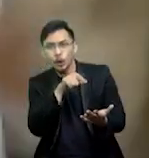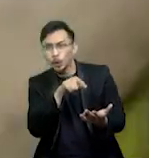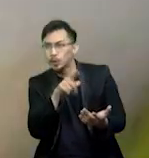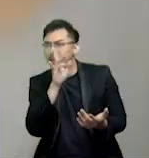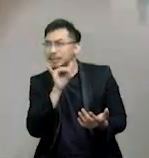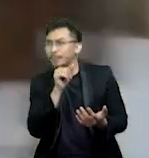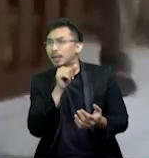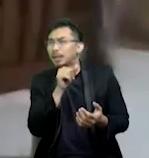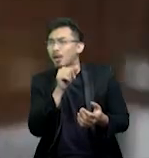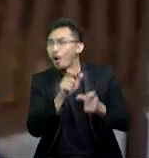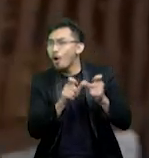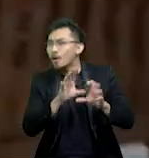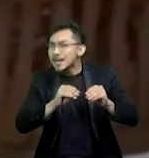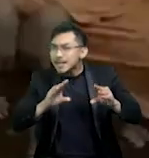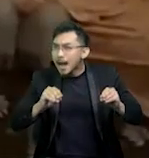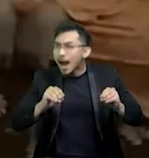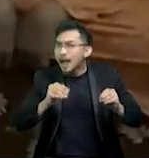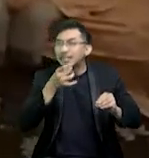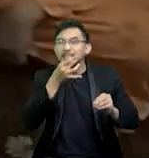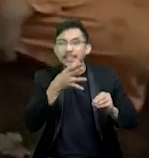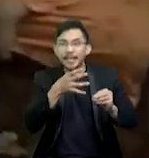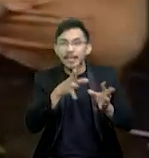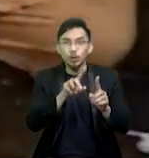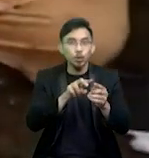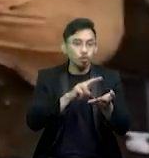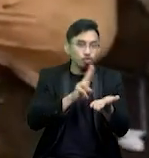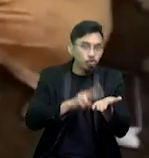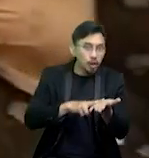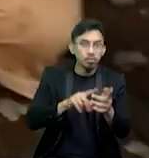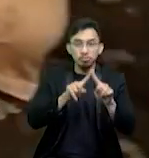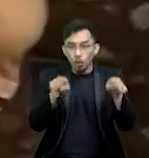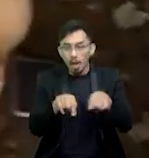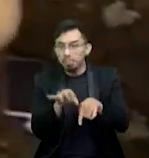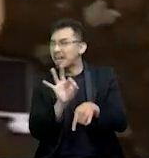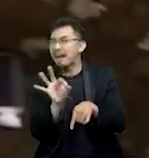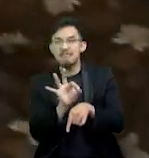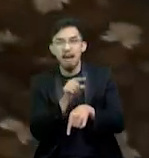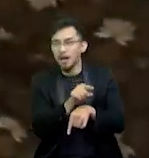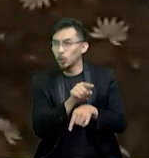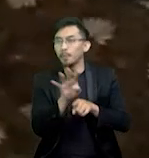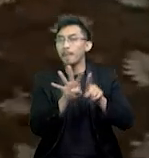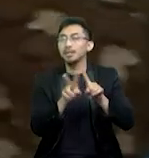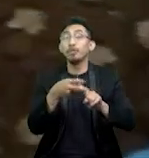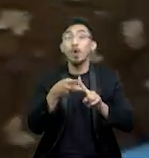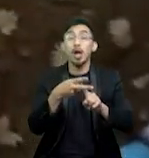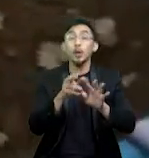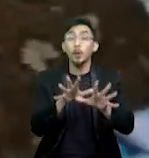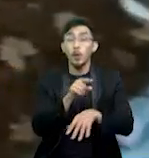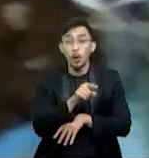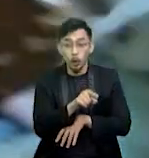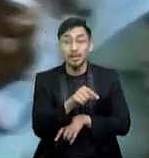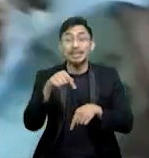izin operasional perusahaan ini sudah dicabut Kementerian tenaga kerja sejak 14 Februari 2017 di dalam modus